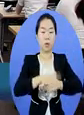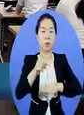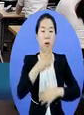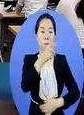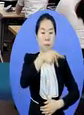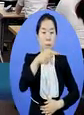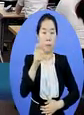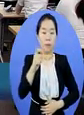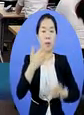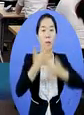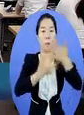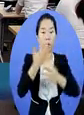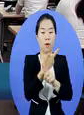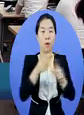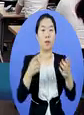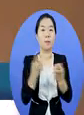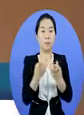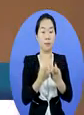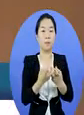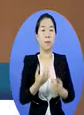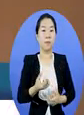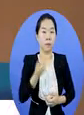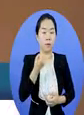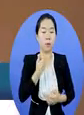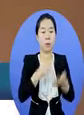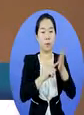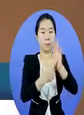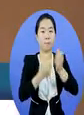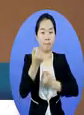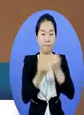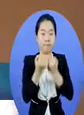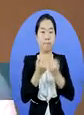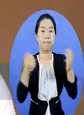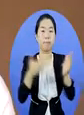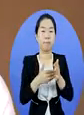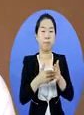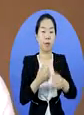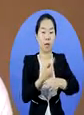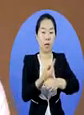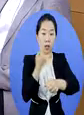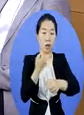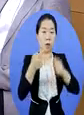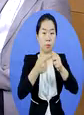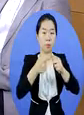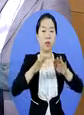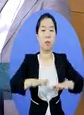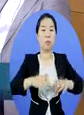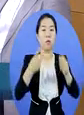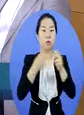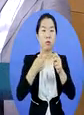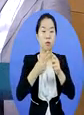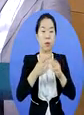파워포인트, 동영상 등 다양한 방법으로 자신들의 정책을 설명했습니다. 지난해에 이어 두 번째로 개최한 이번